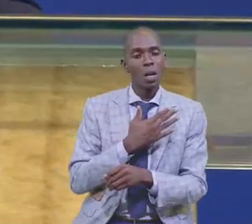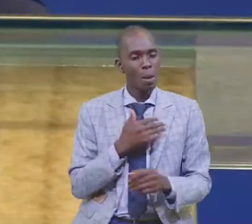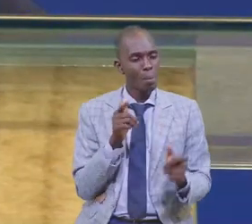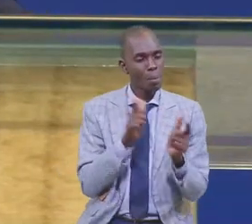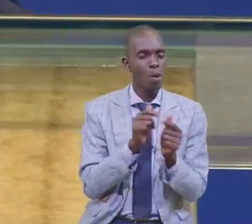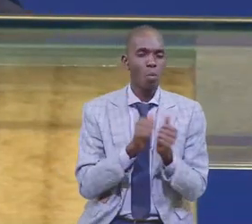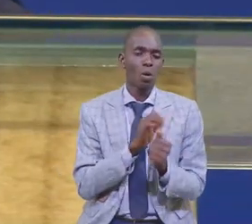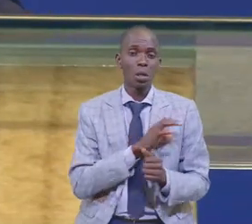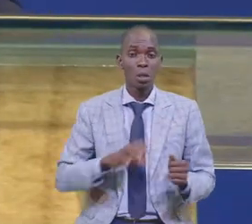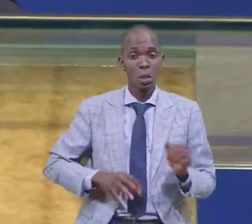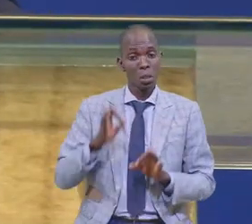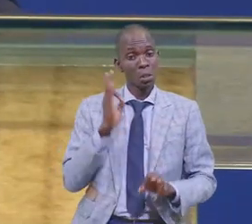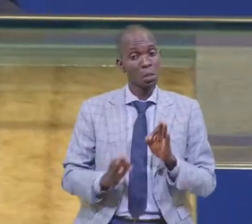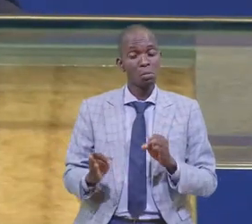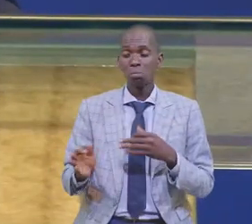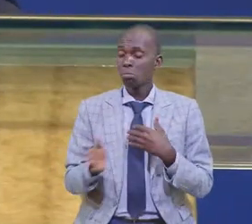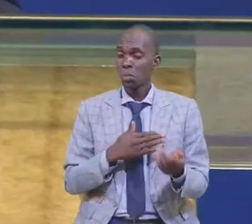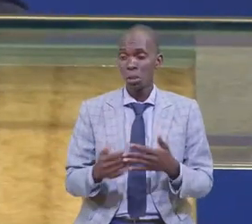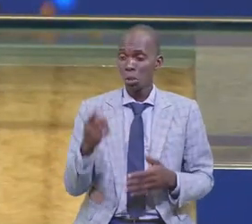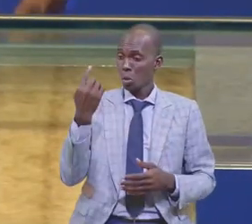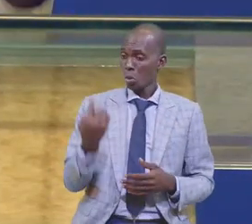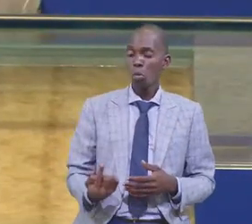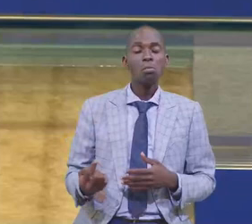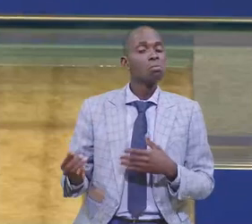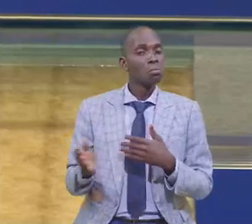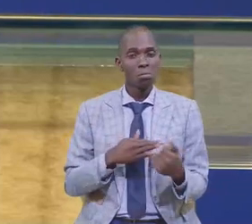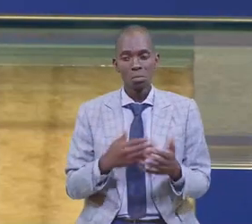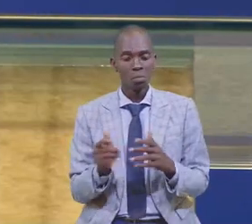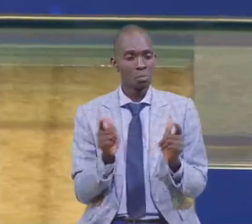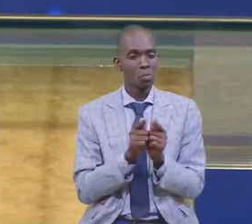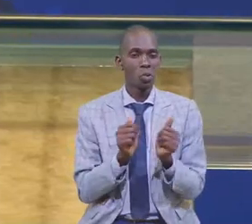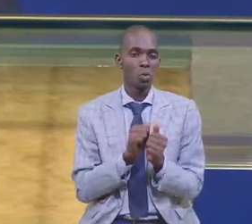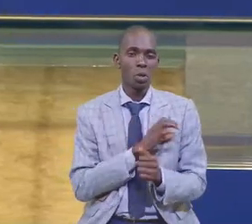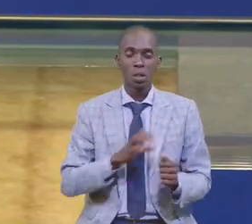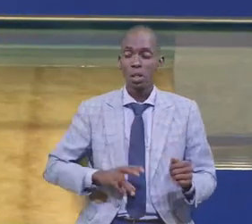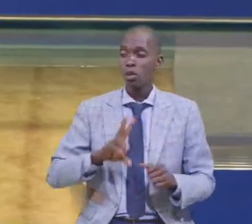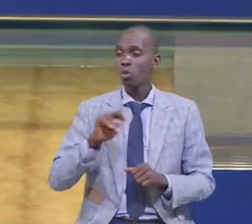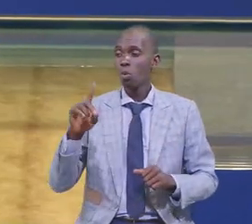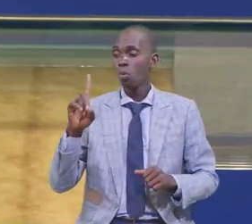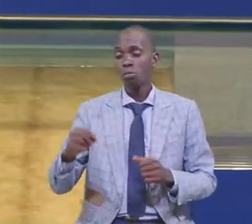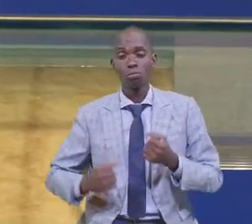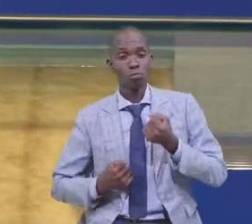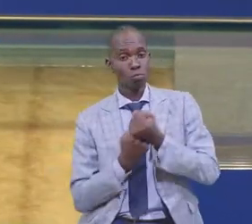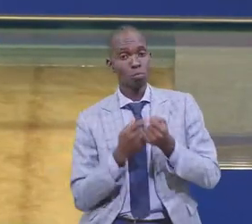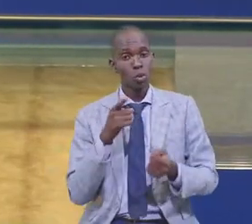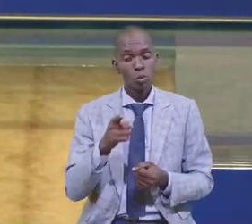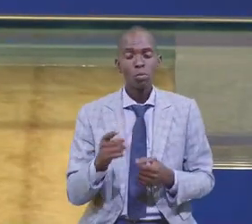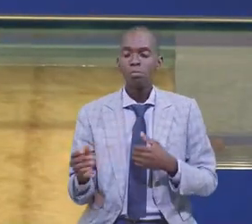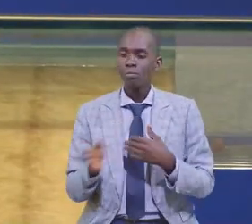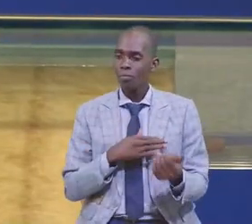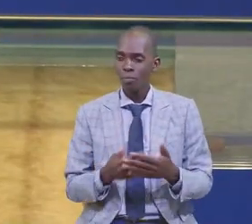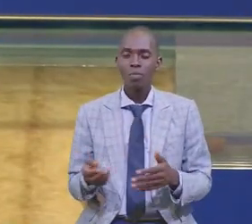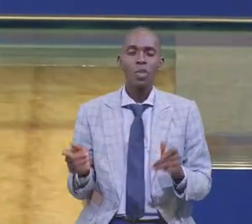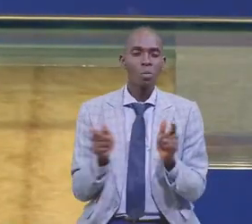Christ, même si vous venez tout seul. Mais il vous faut venir tout seul sans soutien, s'il n'y a pas même d'encouragement